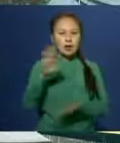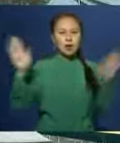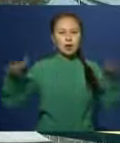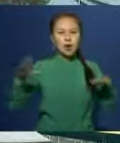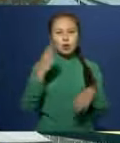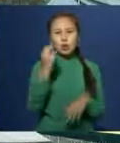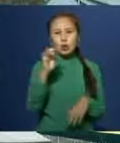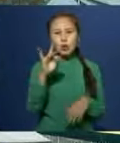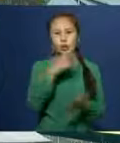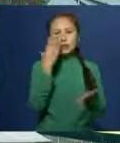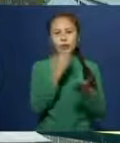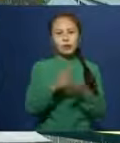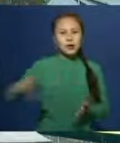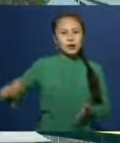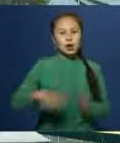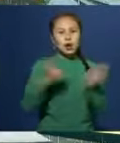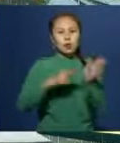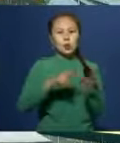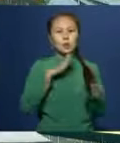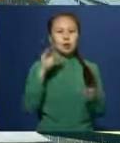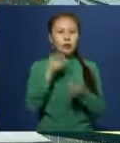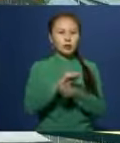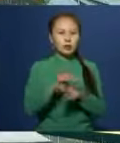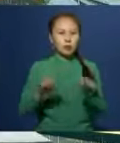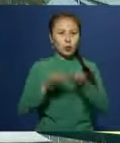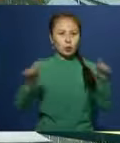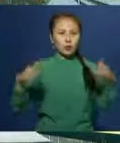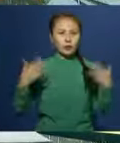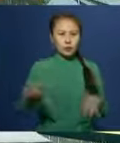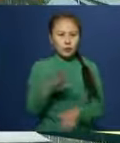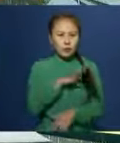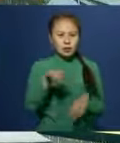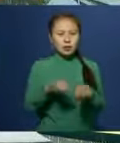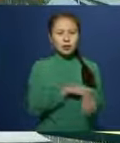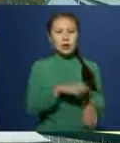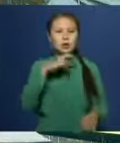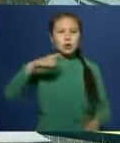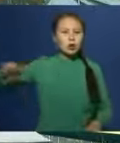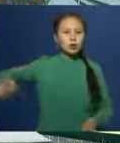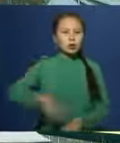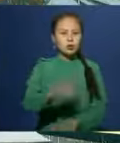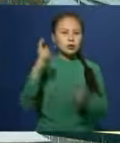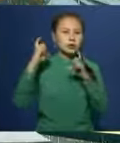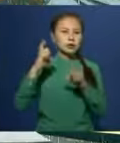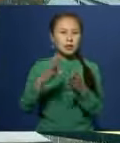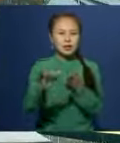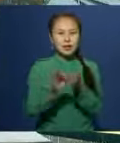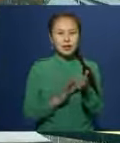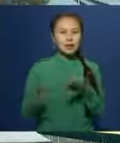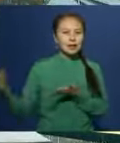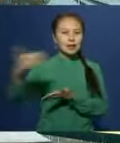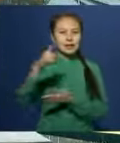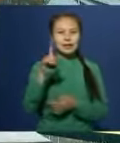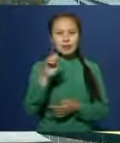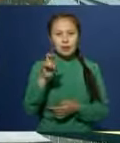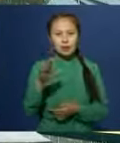арқалық Шұбаркөл темір жолдарын іске қосты. Енді жалпы ұзындығы 1000 шақырымнан асатын темір жолдар тасымалданатын жүктерді бірден елдің шығысынан